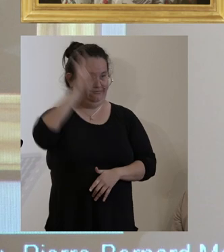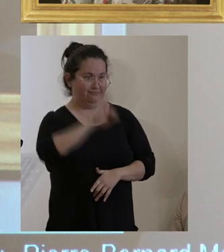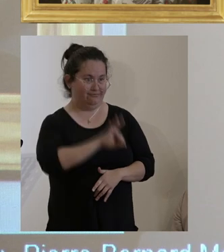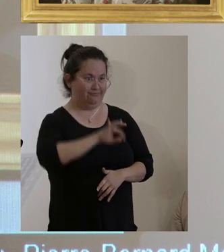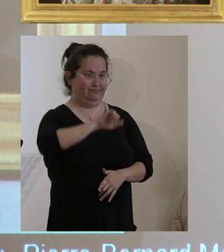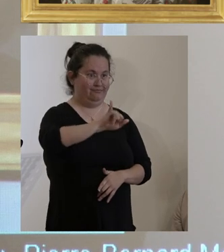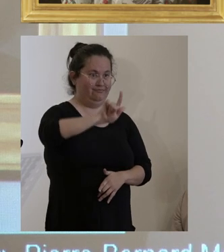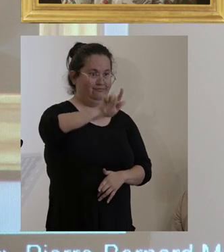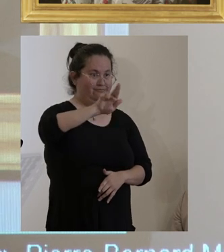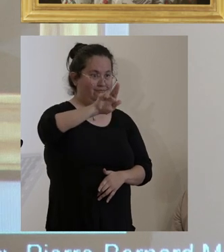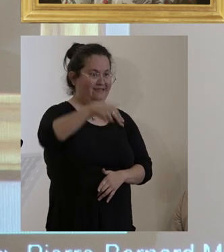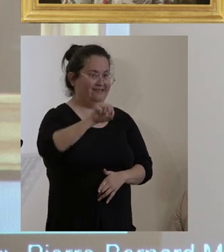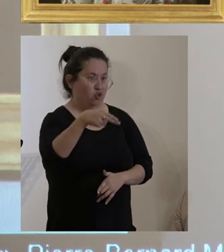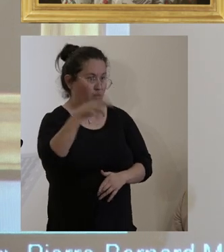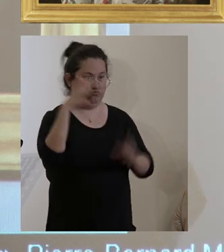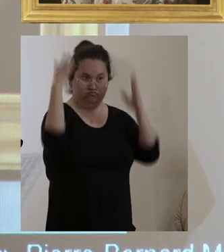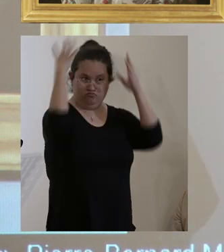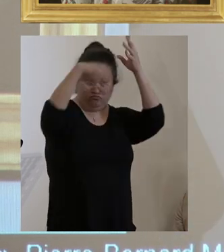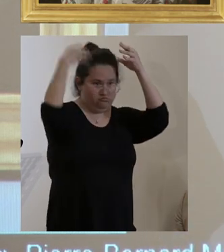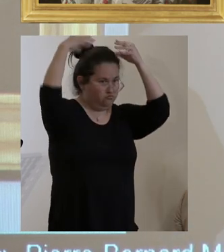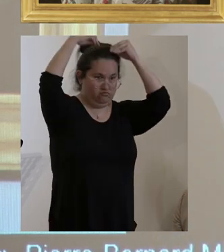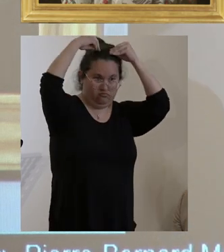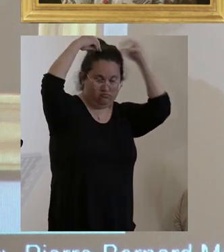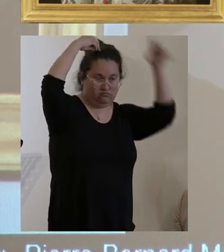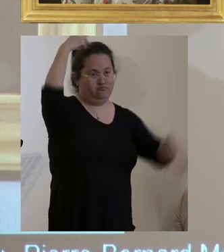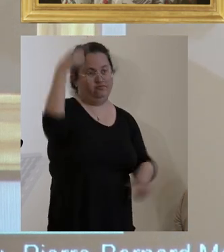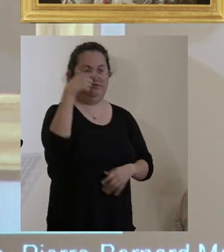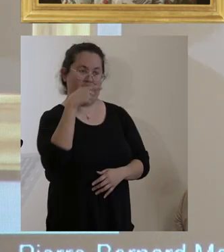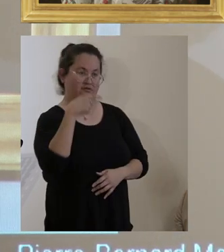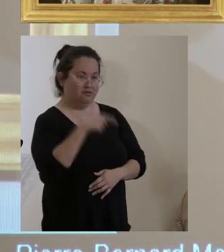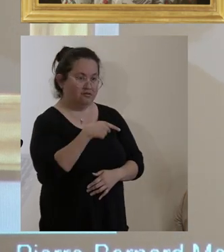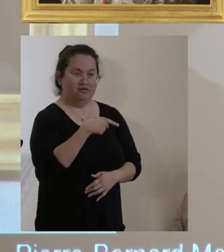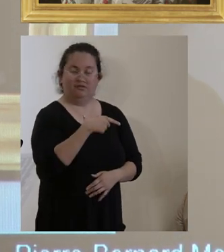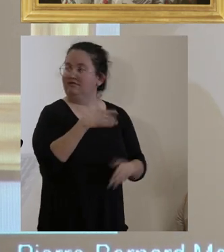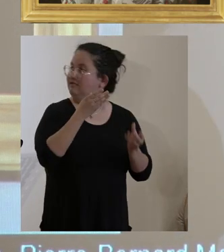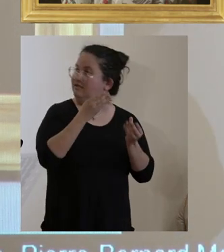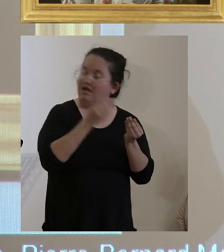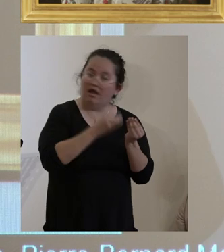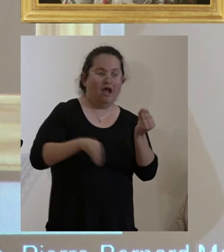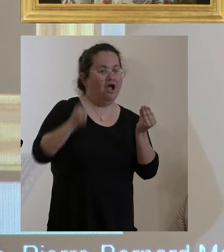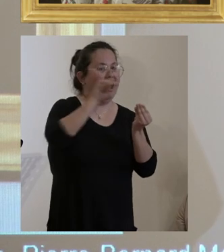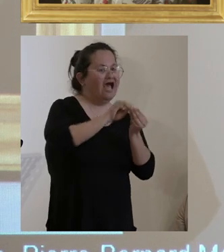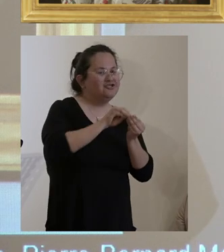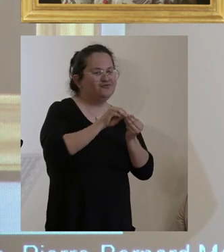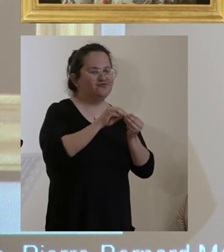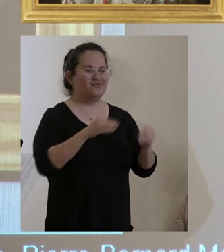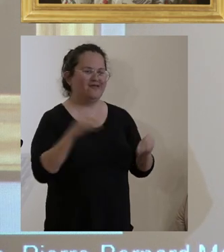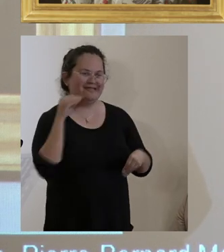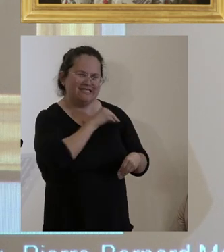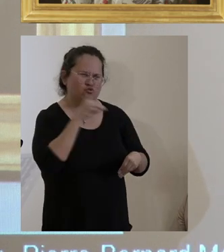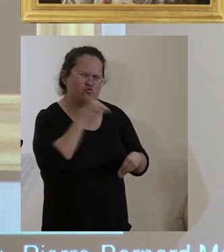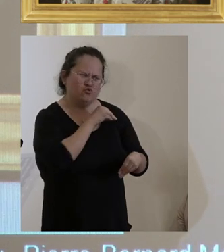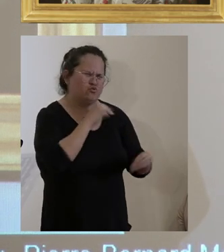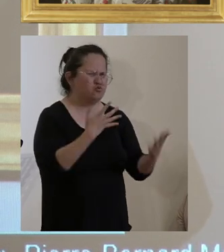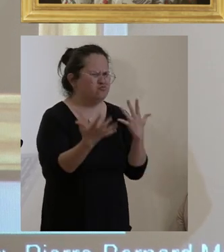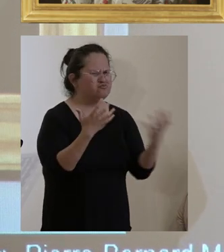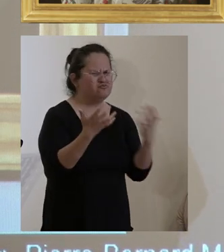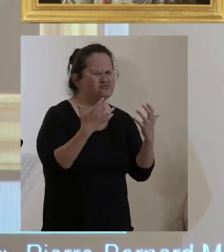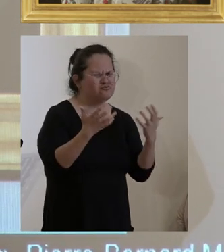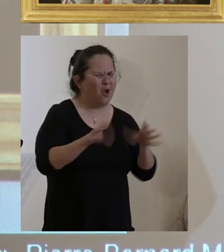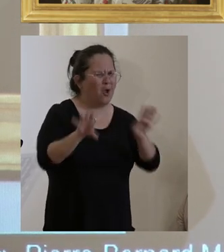beauté tout à fait spécifique, avec l'utilisation du madras, hein, notamment, de ce textile indien très coloré, qu'elles